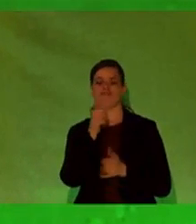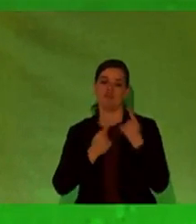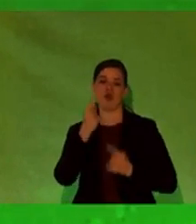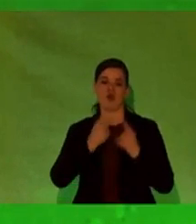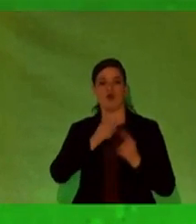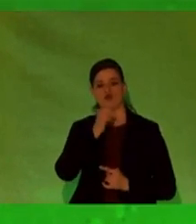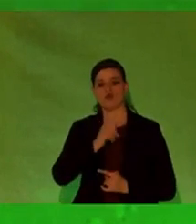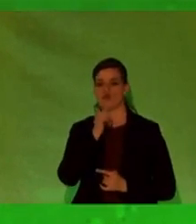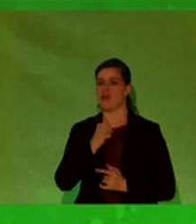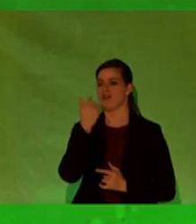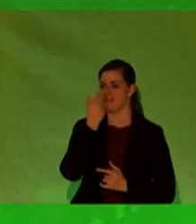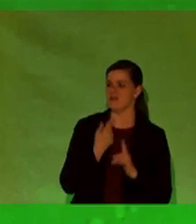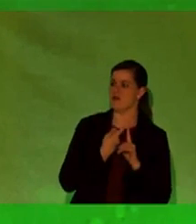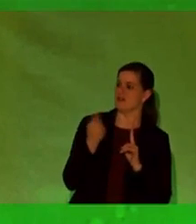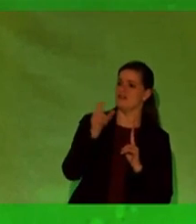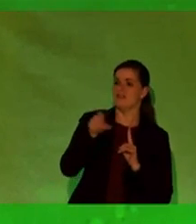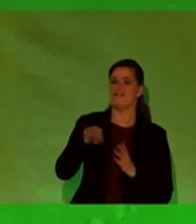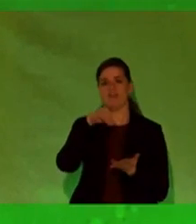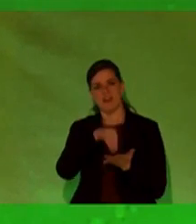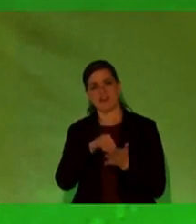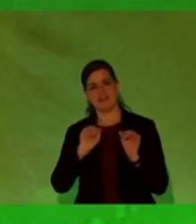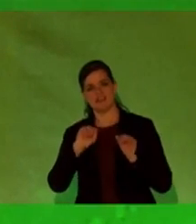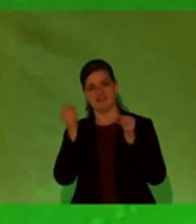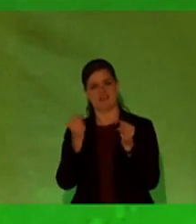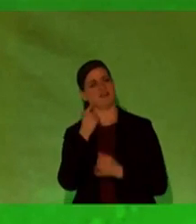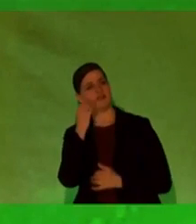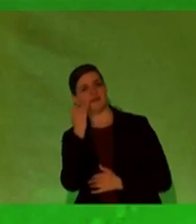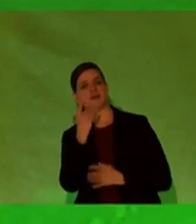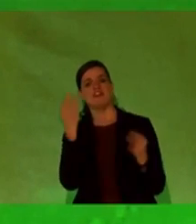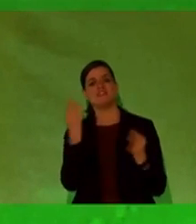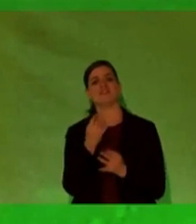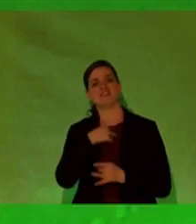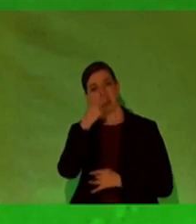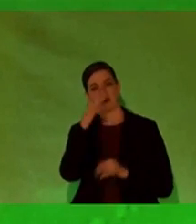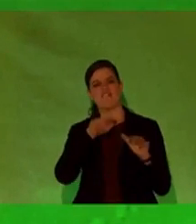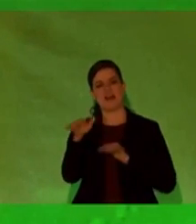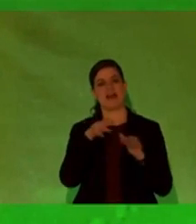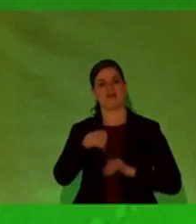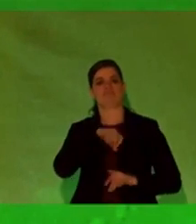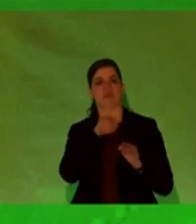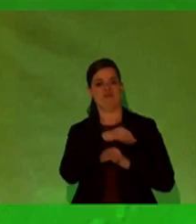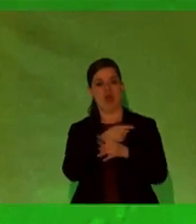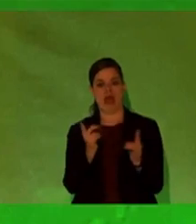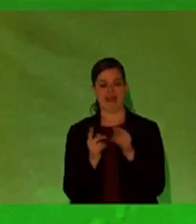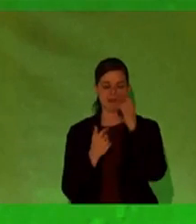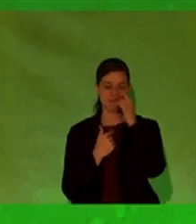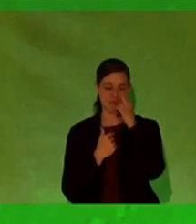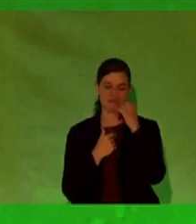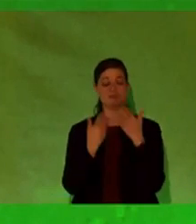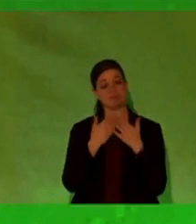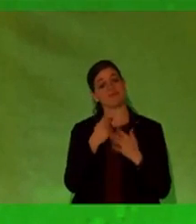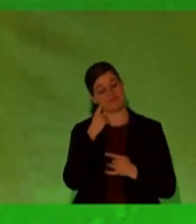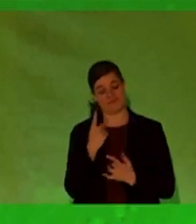Anna, Möglichmachung von auch günstigen Verkehr, öffentlichen Nahverkehr für alle in NRW Interessierten, das ist